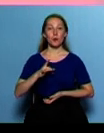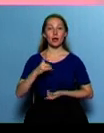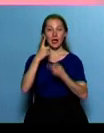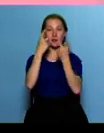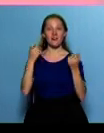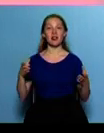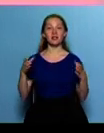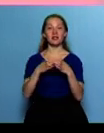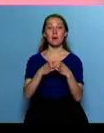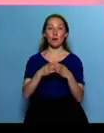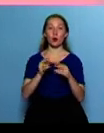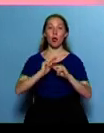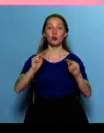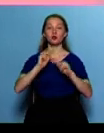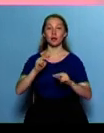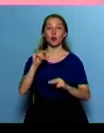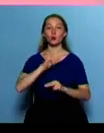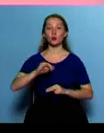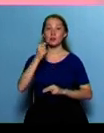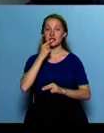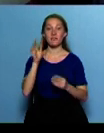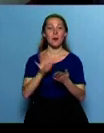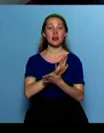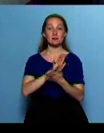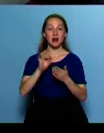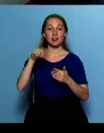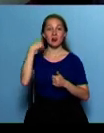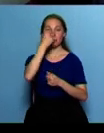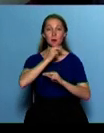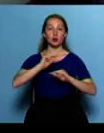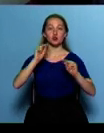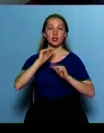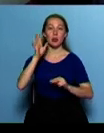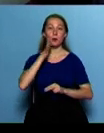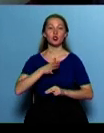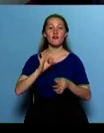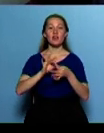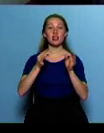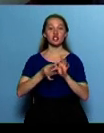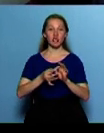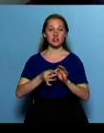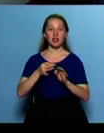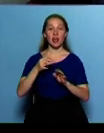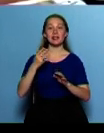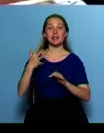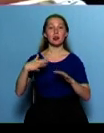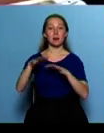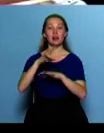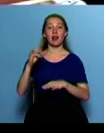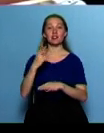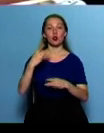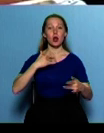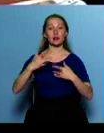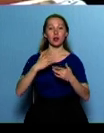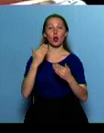на курсы удмуртского языка. Они проводятся бесплатно. В этом году обучение будет проходить в Ижевске на 6 площадках. В Национальном театре, Доме